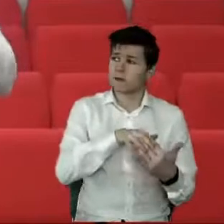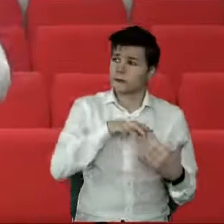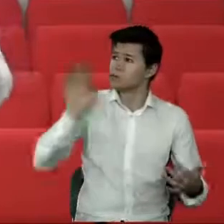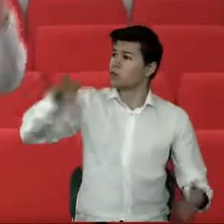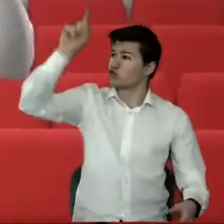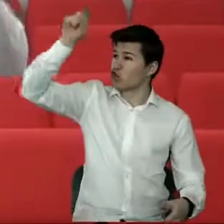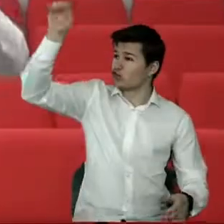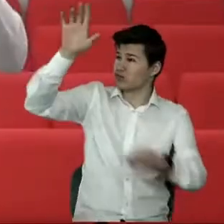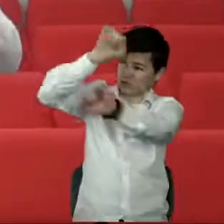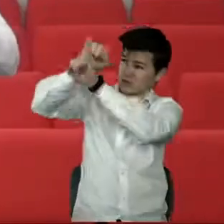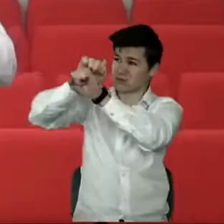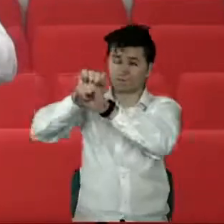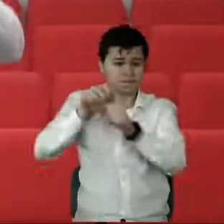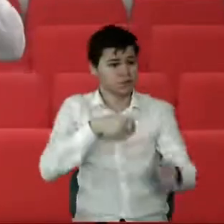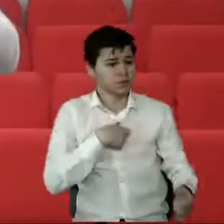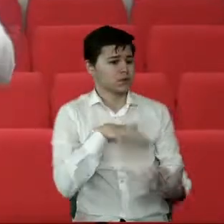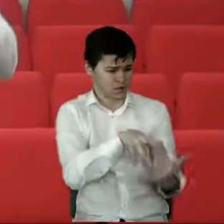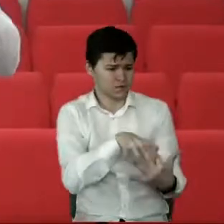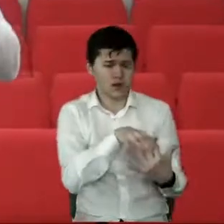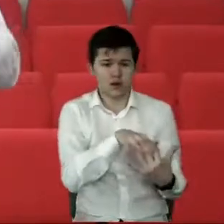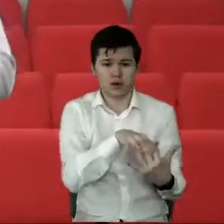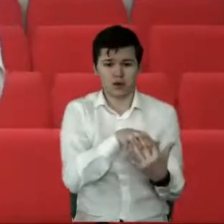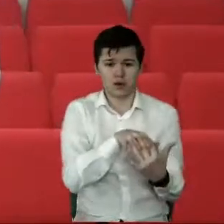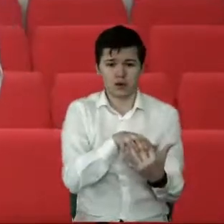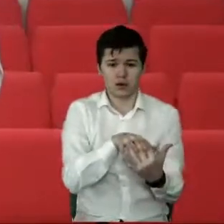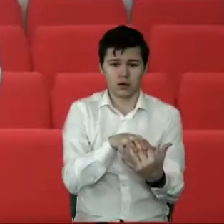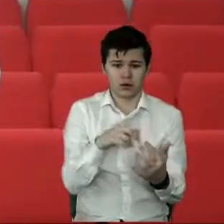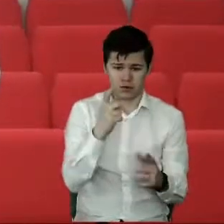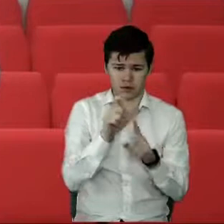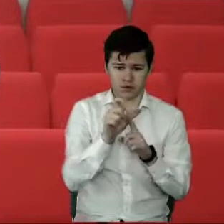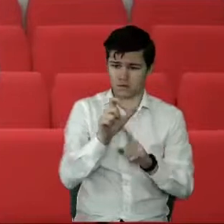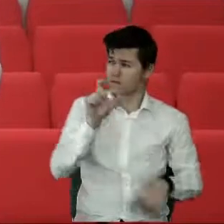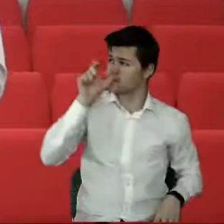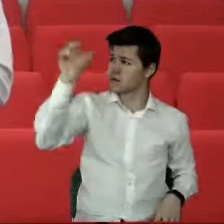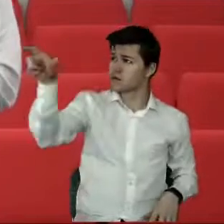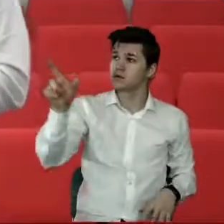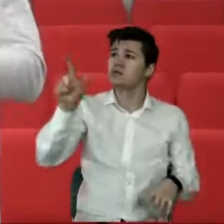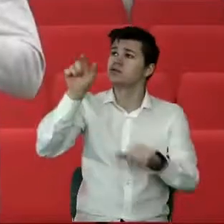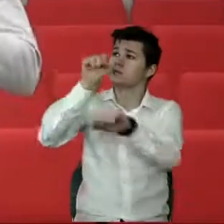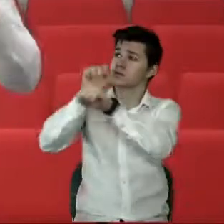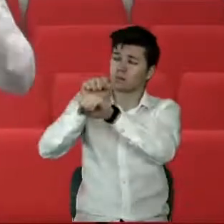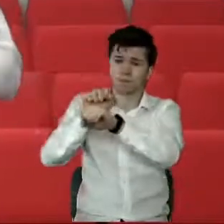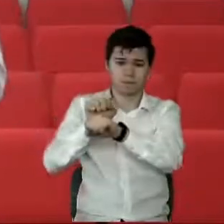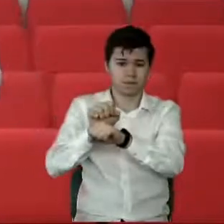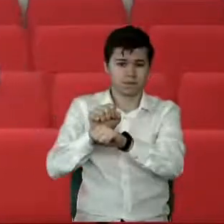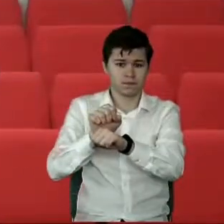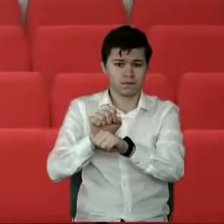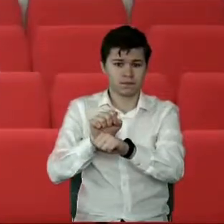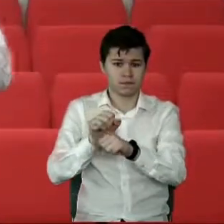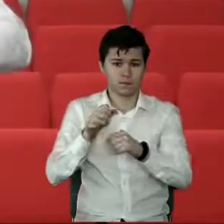этого человека, на котором был Дух Божий, остановилось солнце. И это было явление заметно по всему